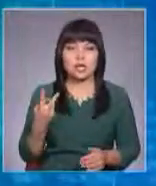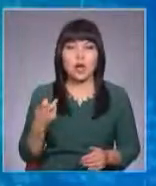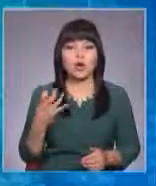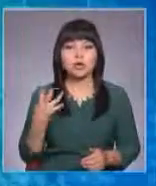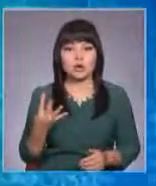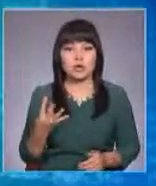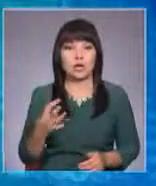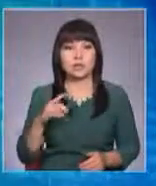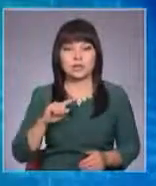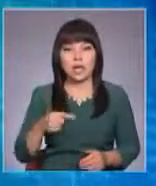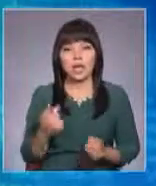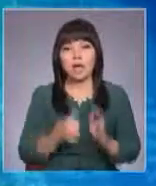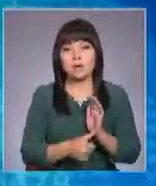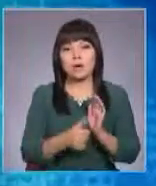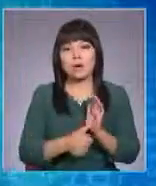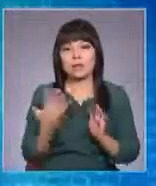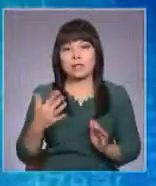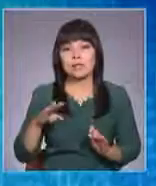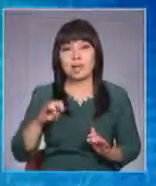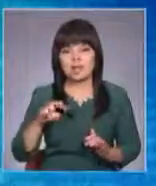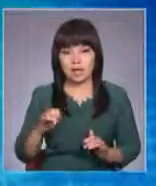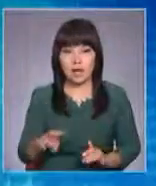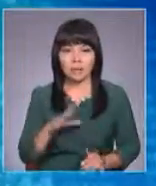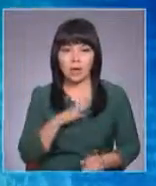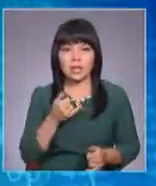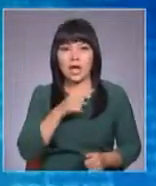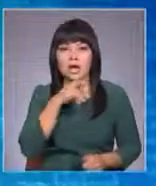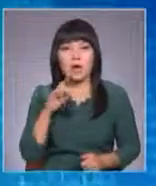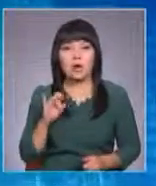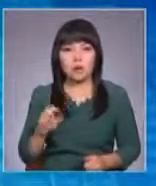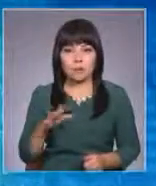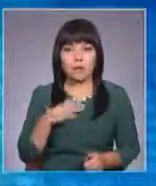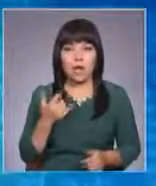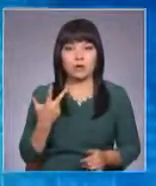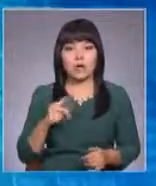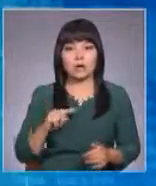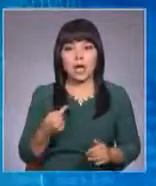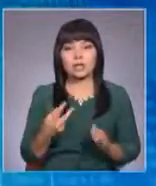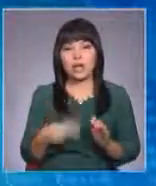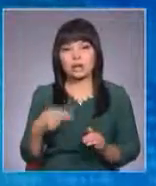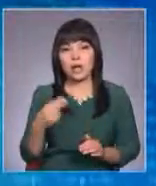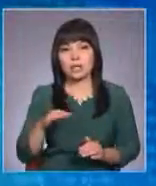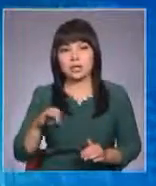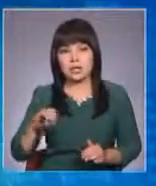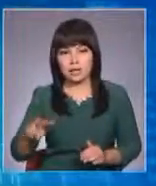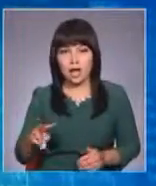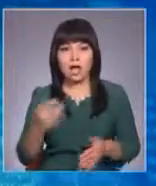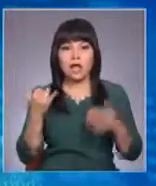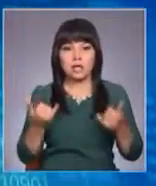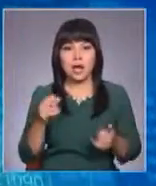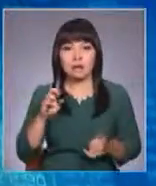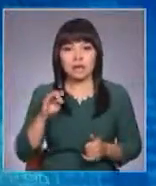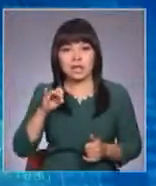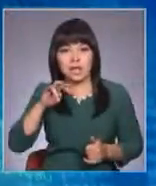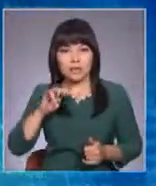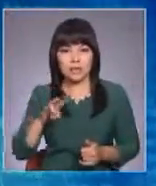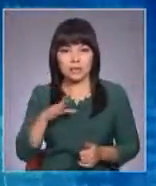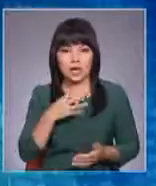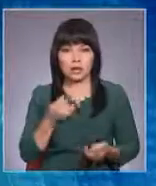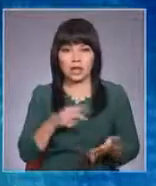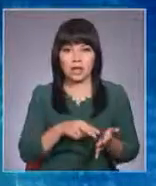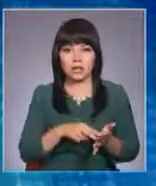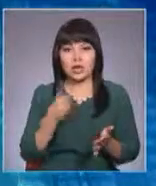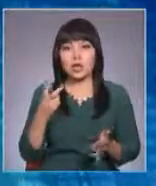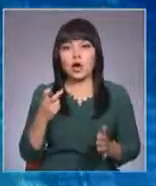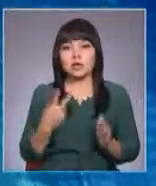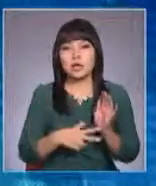сәл төмендеп 204 теңге 65 тиын болды. Ресей рублі 3 теңге 22 тиынға тұрақтаса, британ